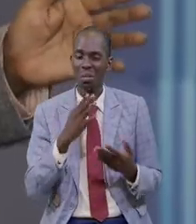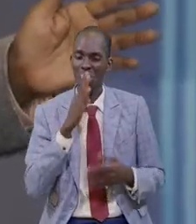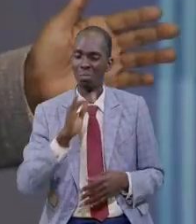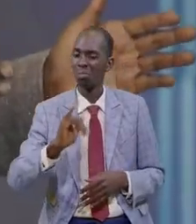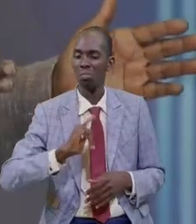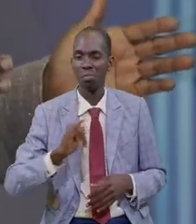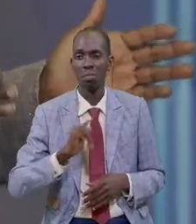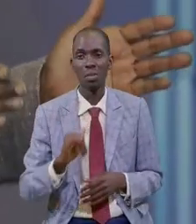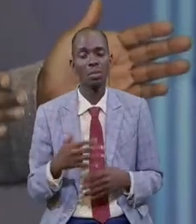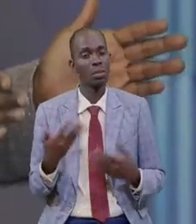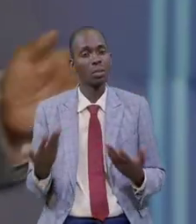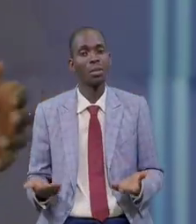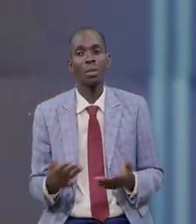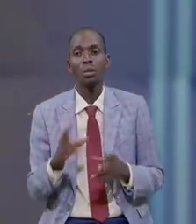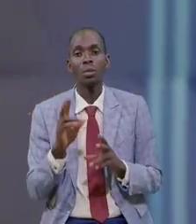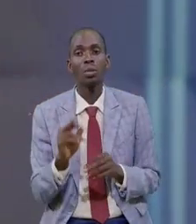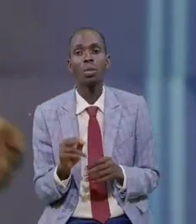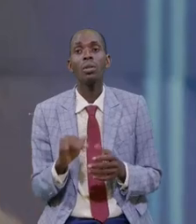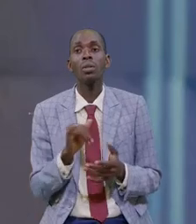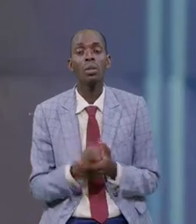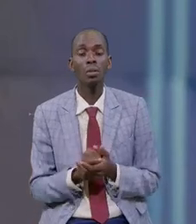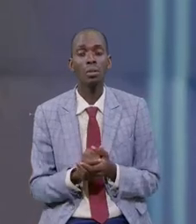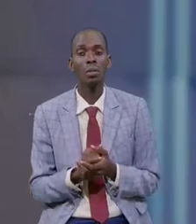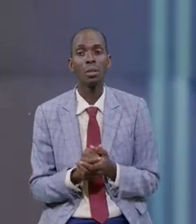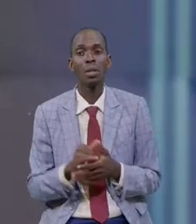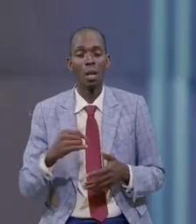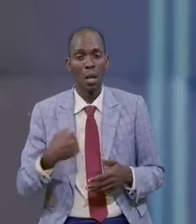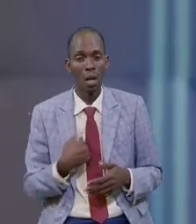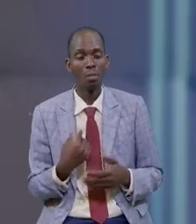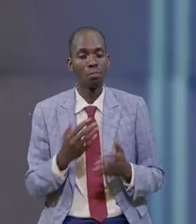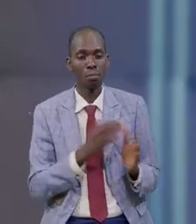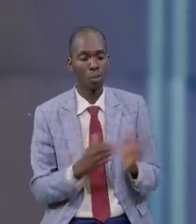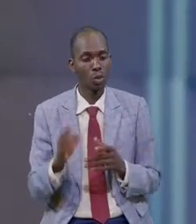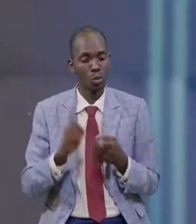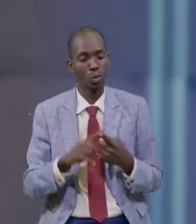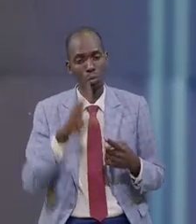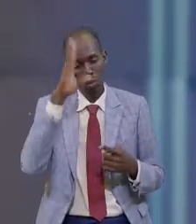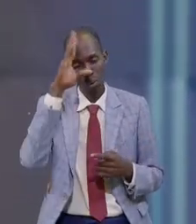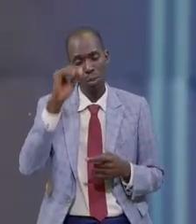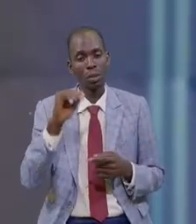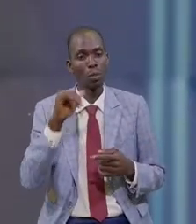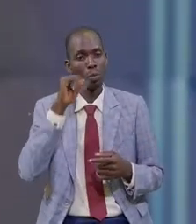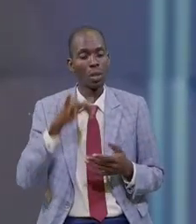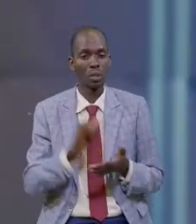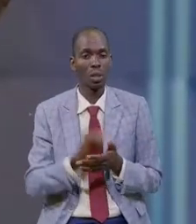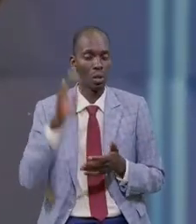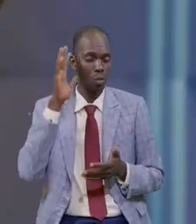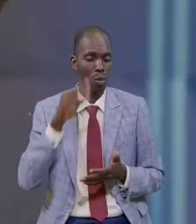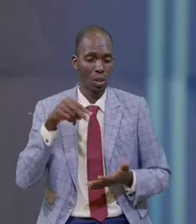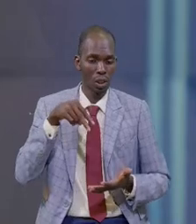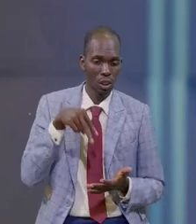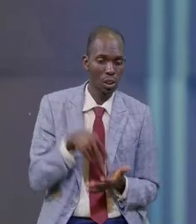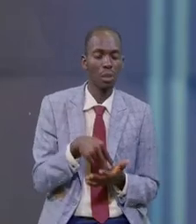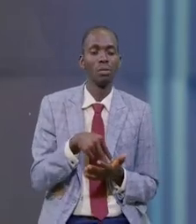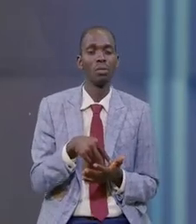maintenant j'ai appris que une femme une homme qui veut searquer OK dans cette société là ça ne marche pas